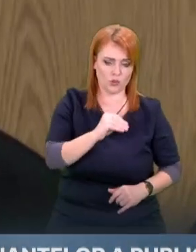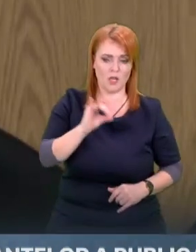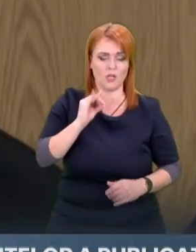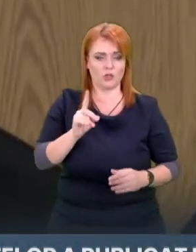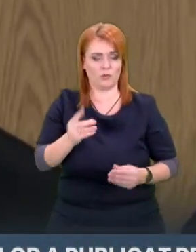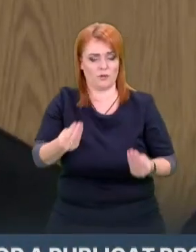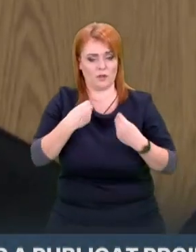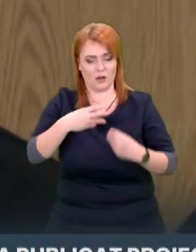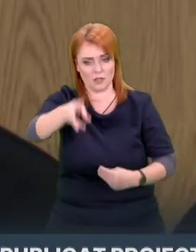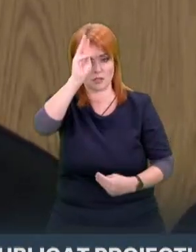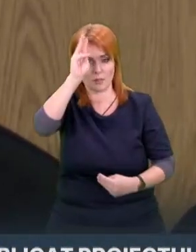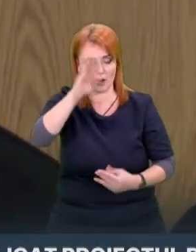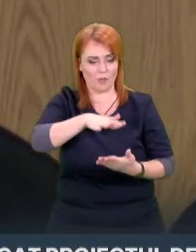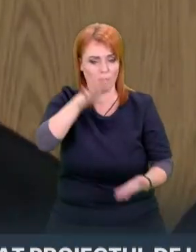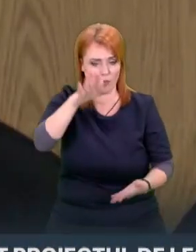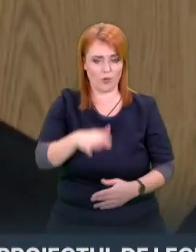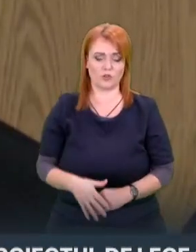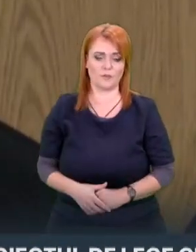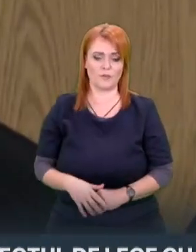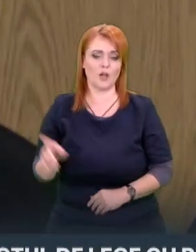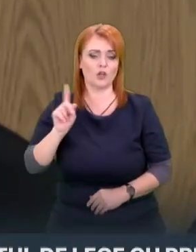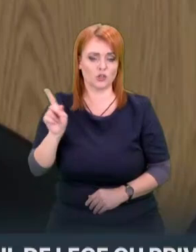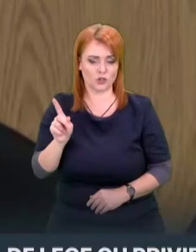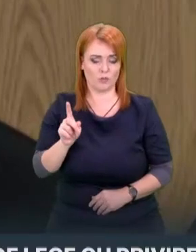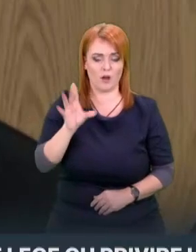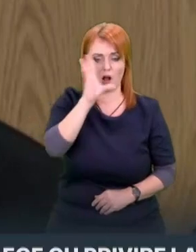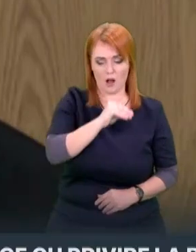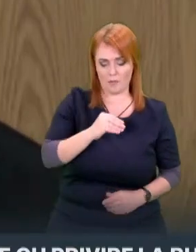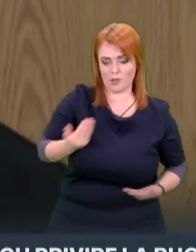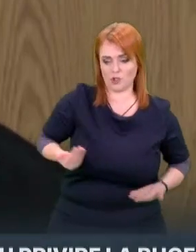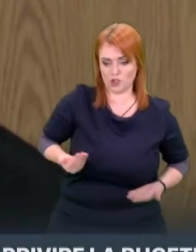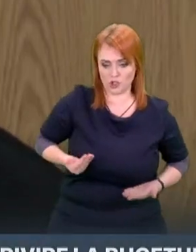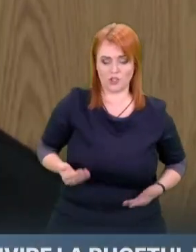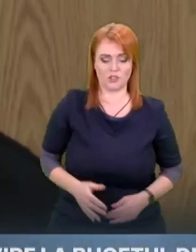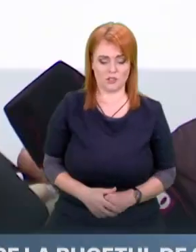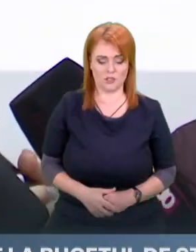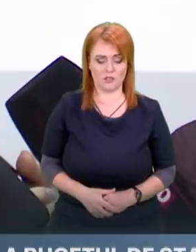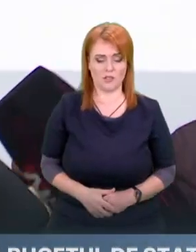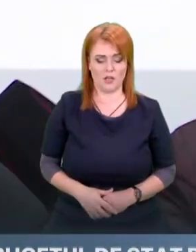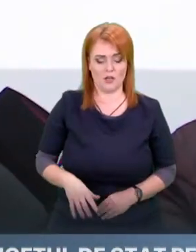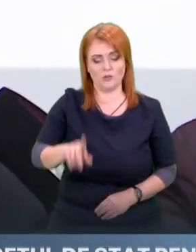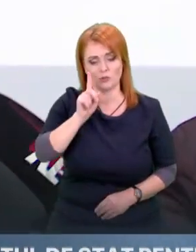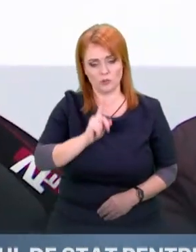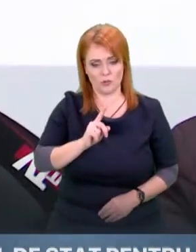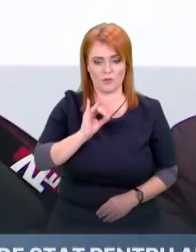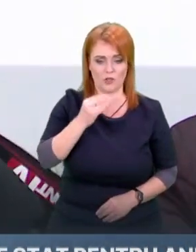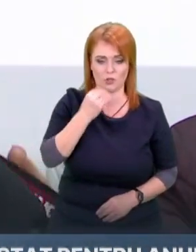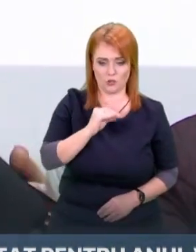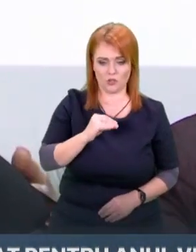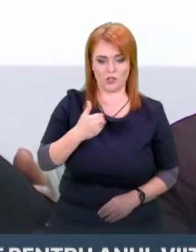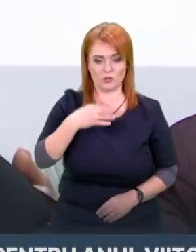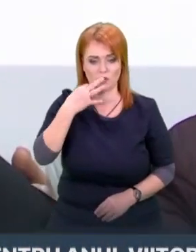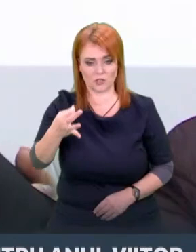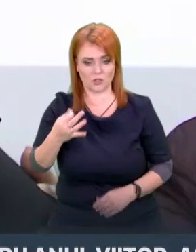mari, pertinente pentru a supraviețui acestei crize globale. Vreau să vă spun că este o situație